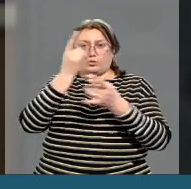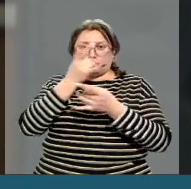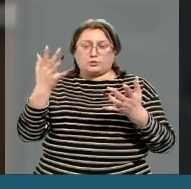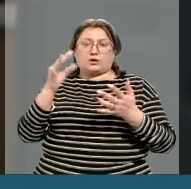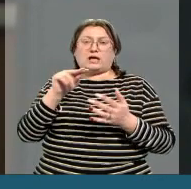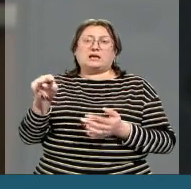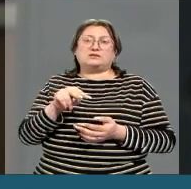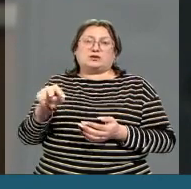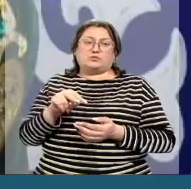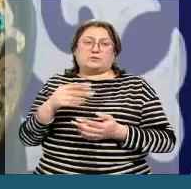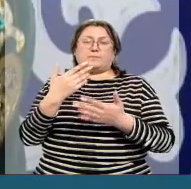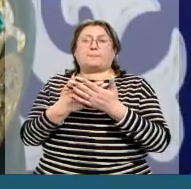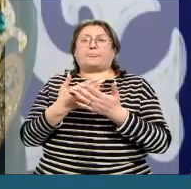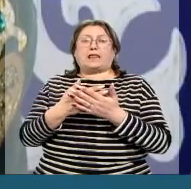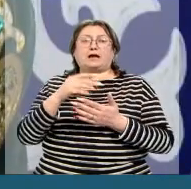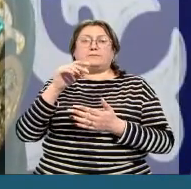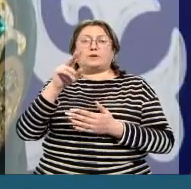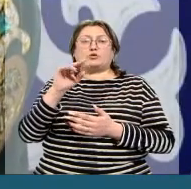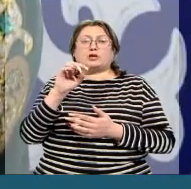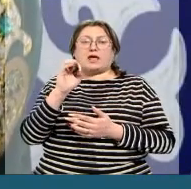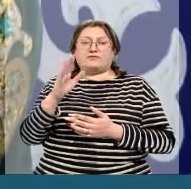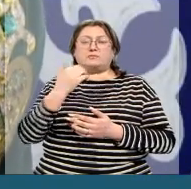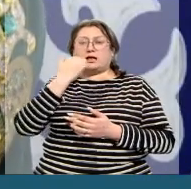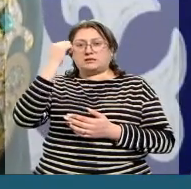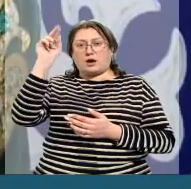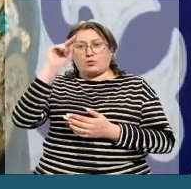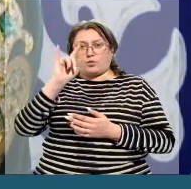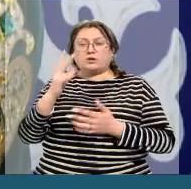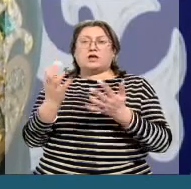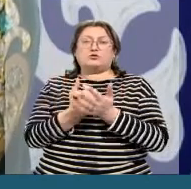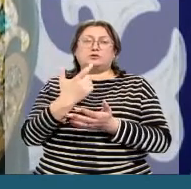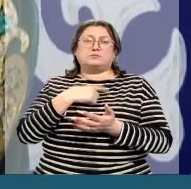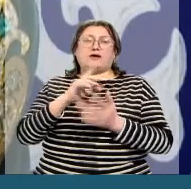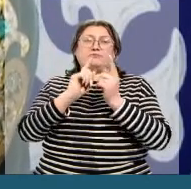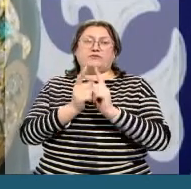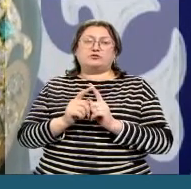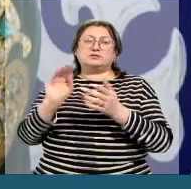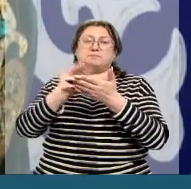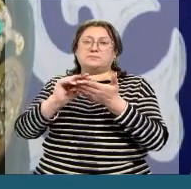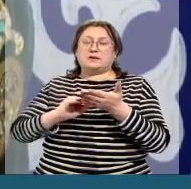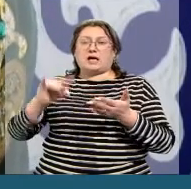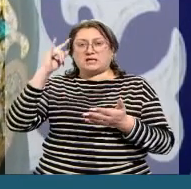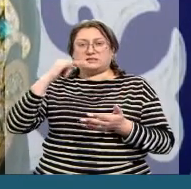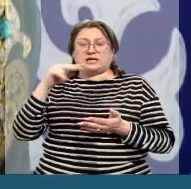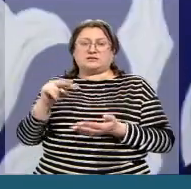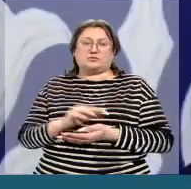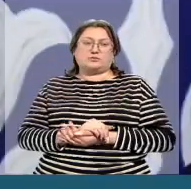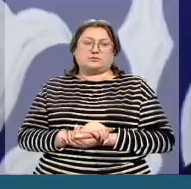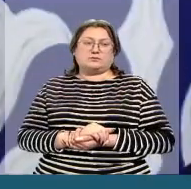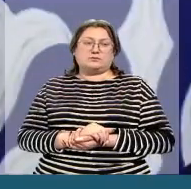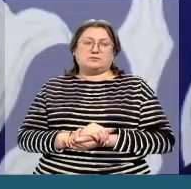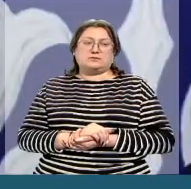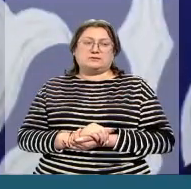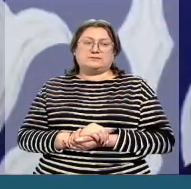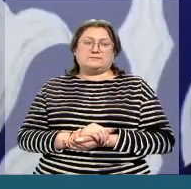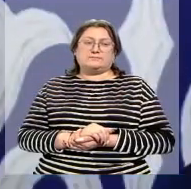культуры и литературы. К примеру, Утигин Кужикеев благодаря урокам нашел себя в переводе произведений казахской литературы.